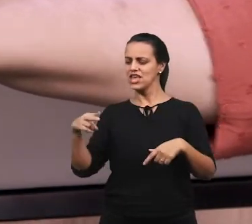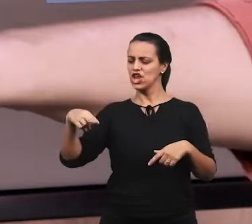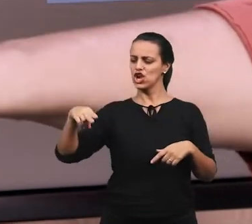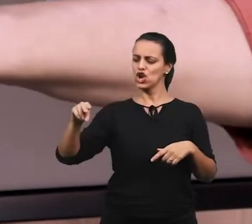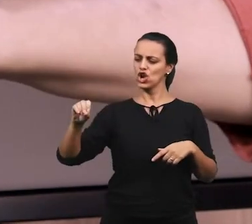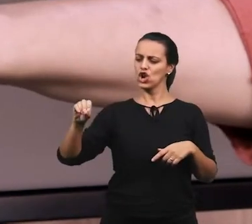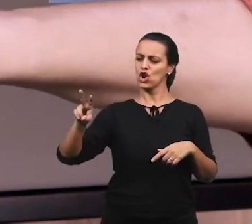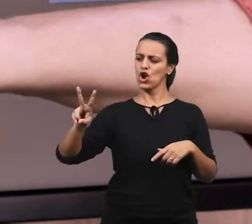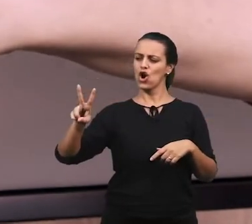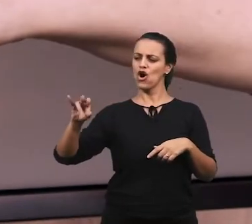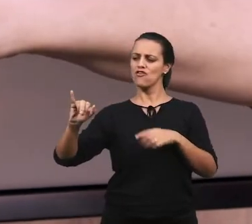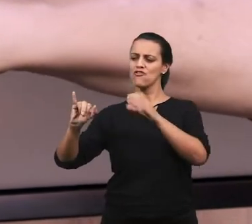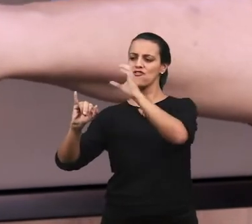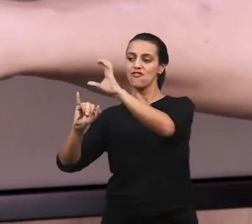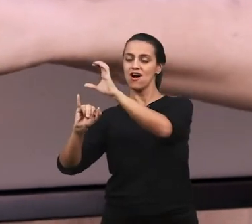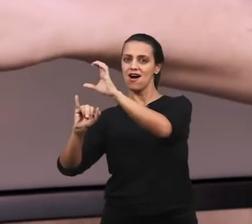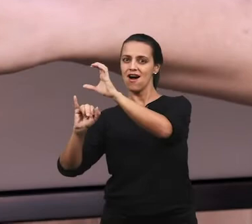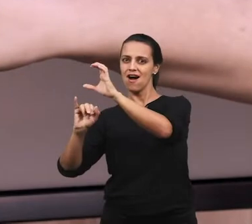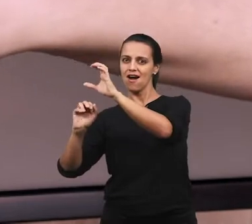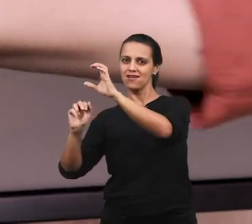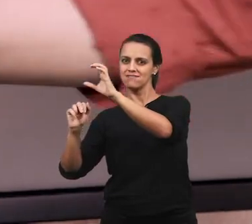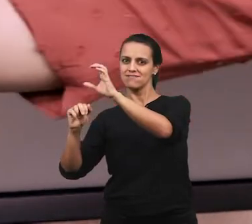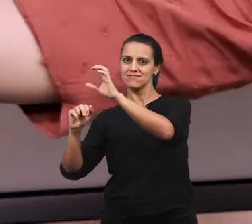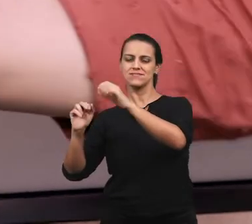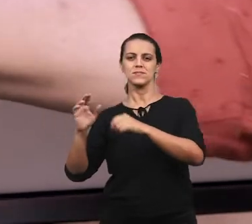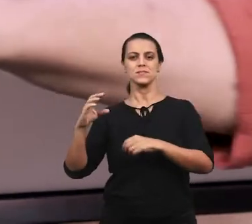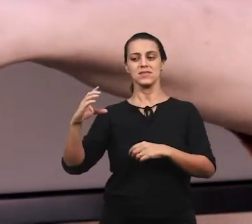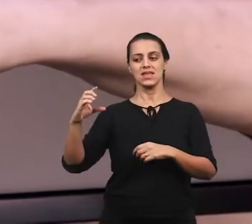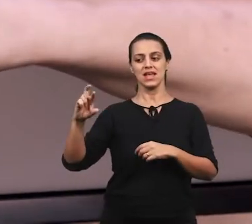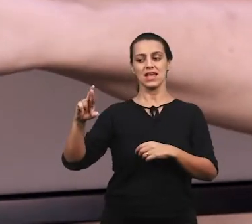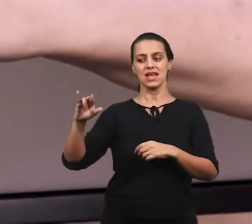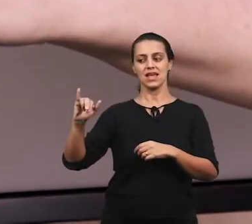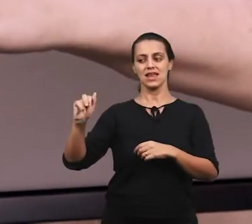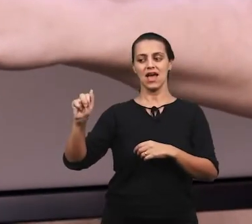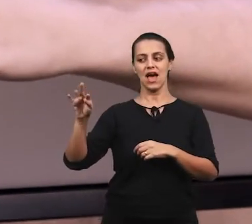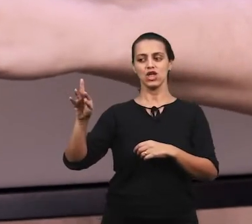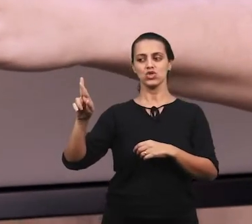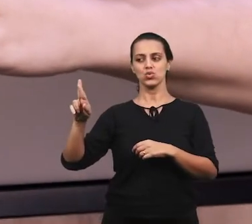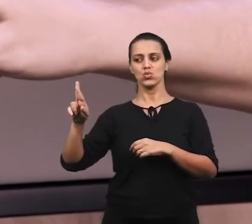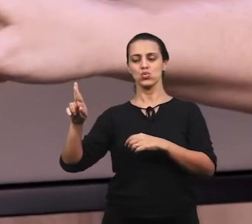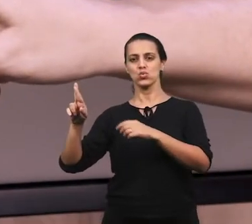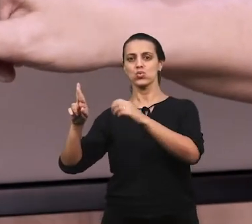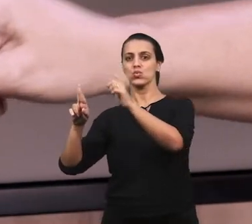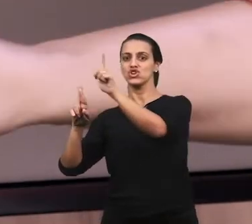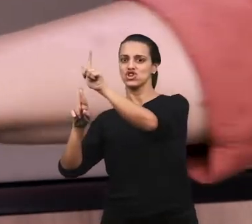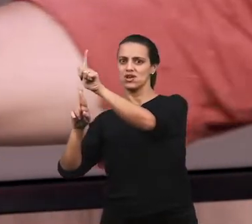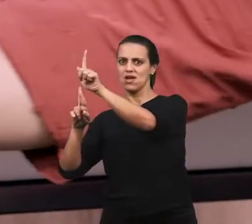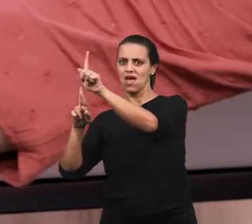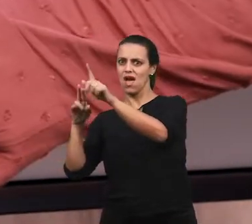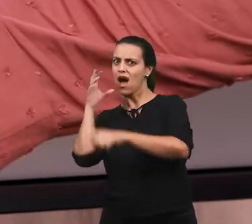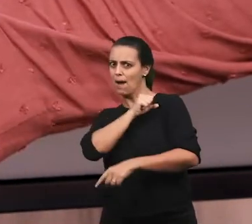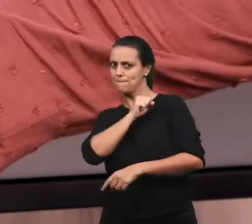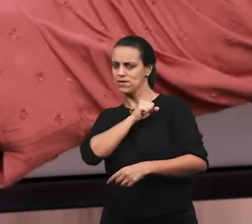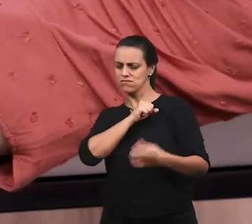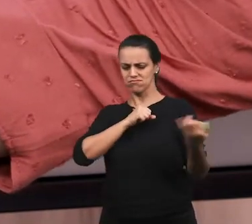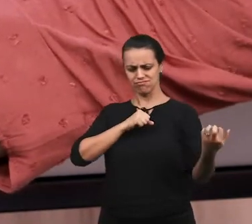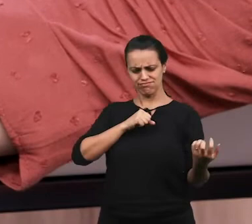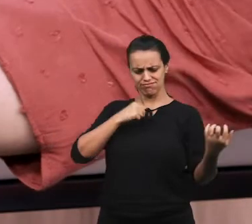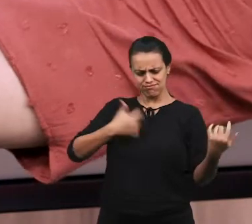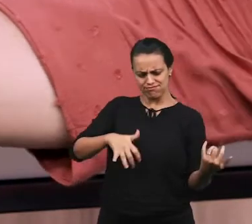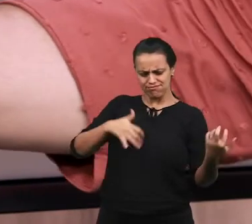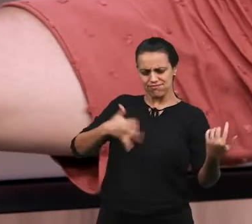до мажор, дальше снова меняем на соль. Эта фраза, она немножко быстрее, потом